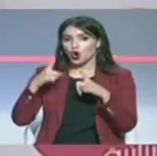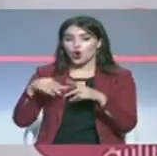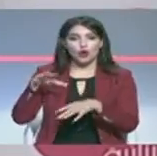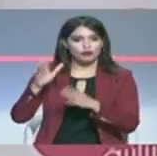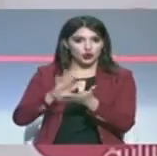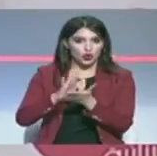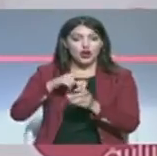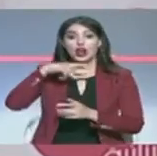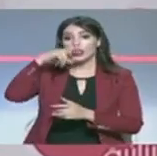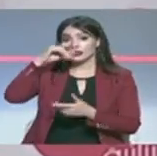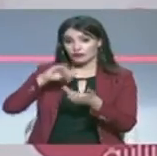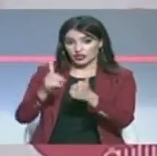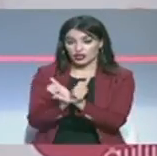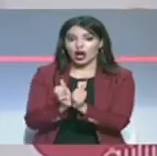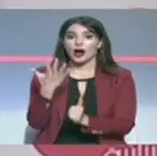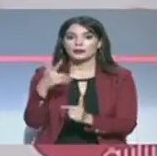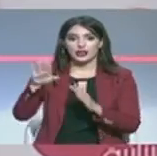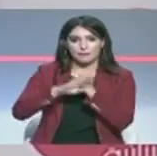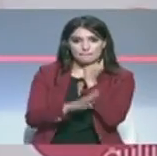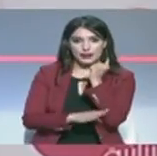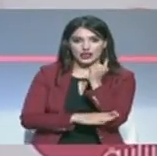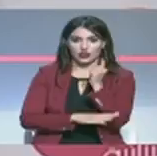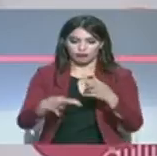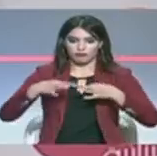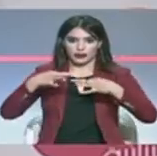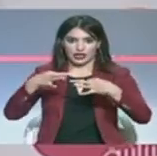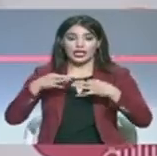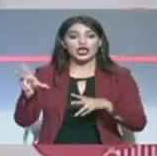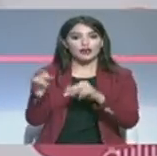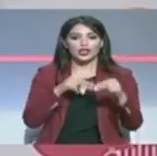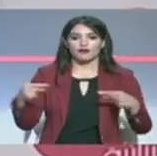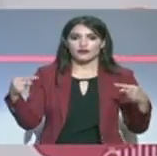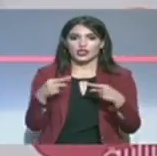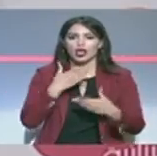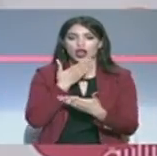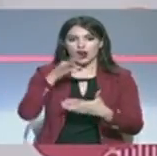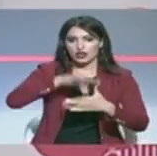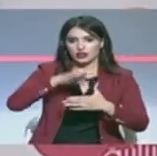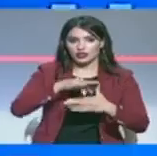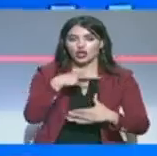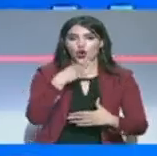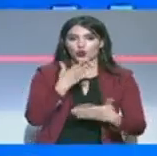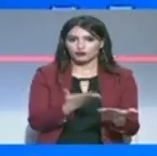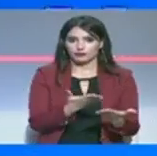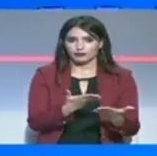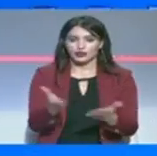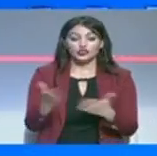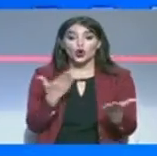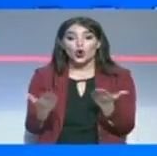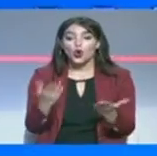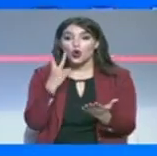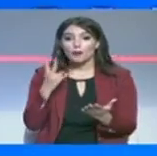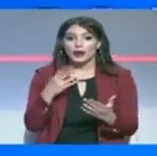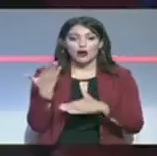الكرامة. ولدينا طبعا 5 نواب غير المنتمين هم كذلك صوتوا ضد حكومة المشيشي. مفارقة كشف